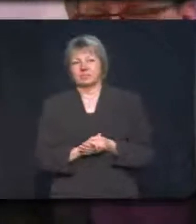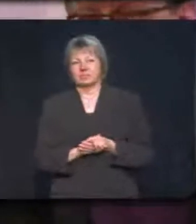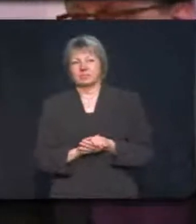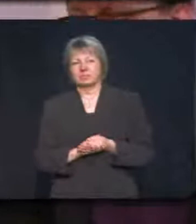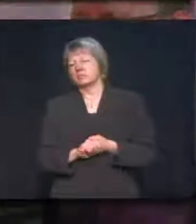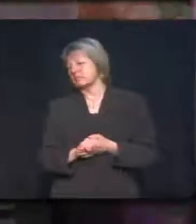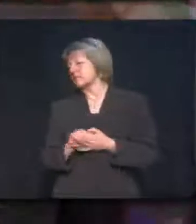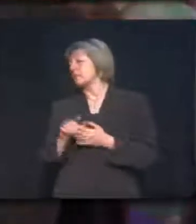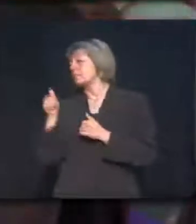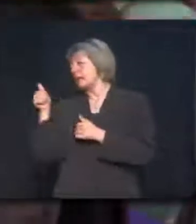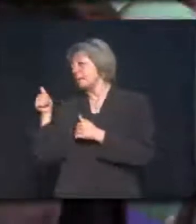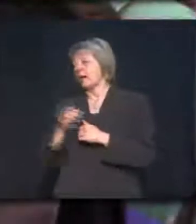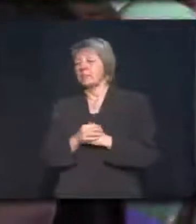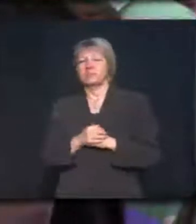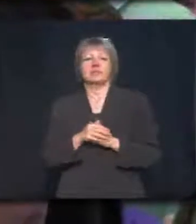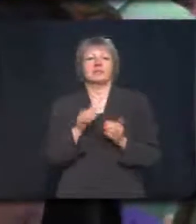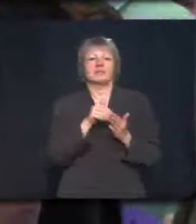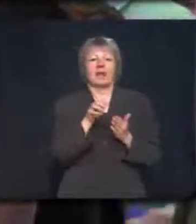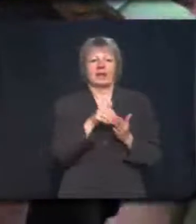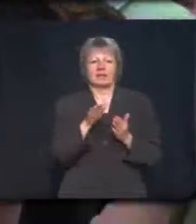du bist großartig weiter